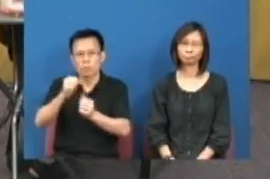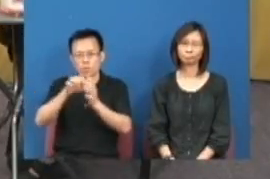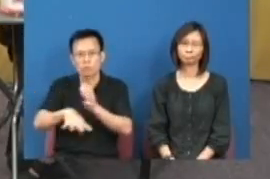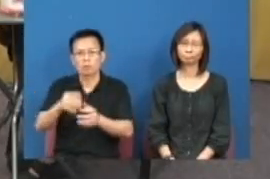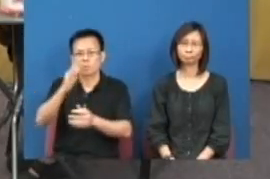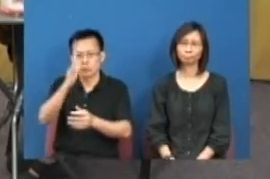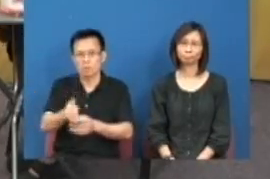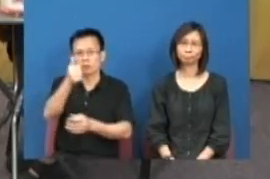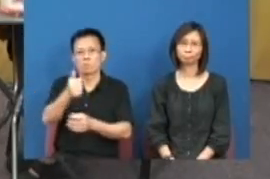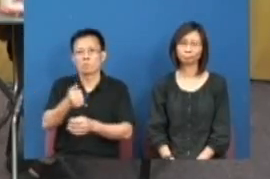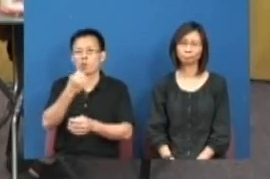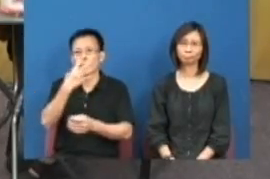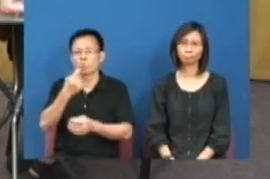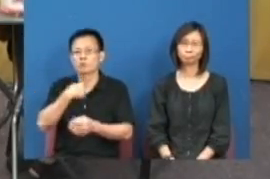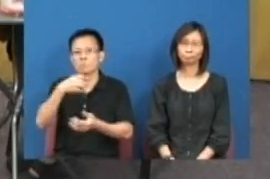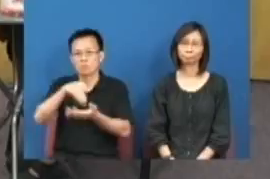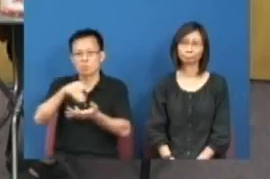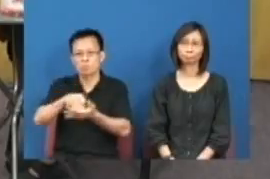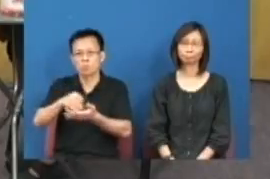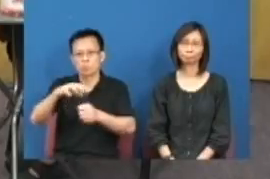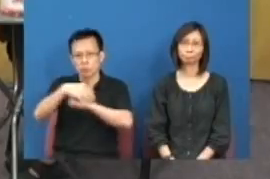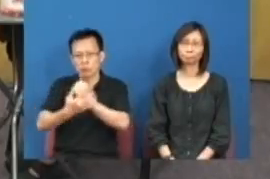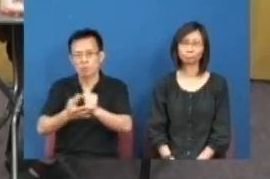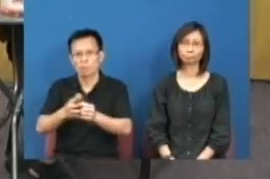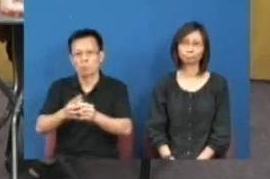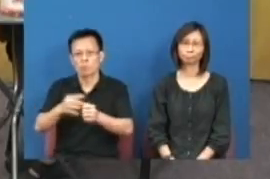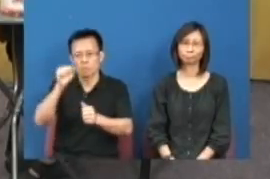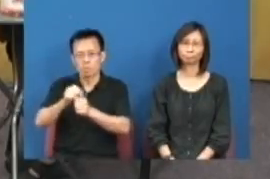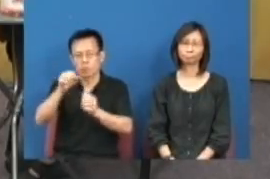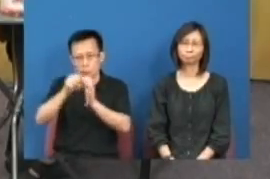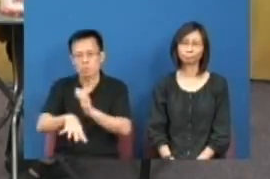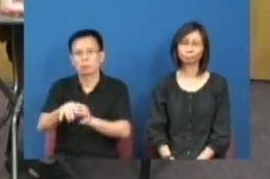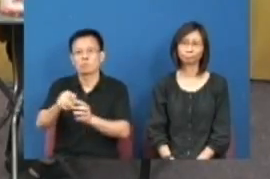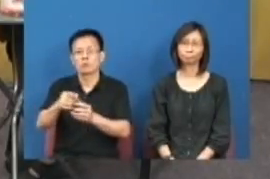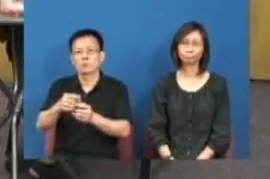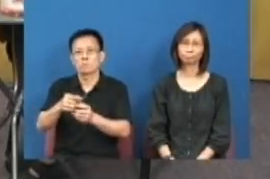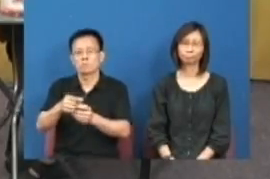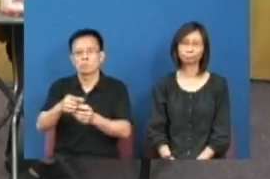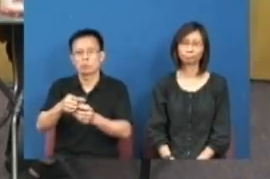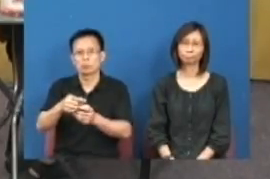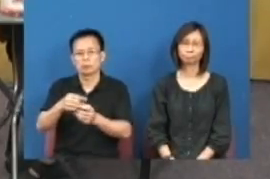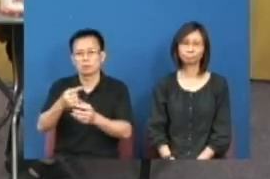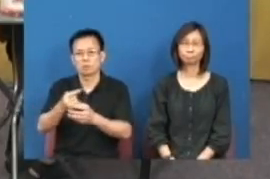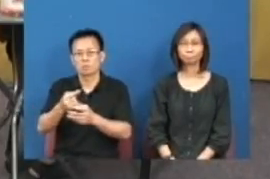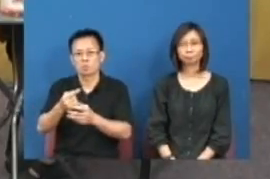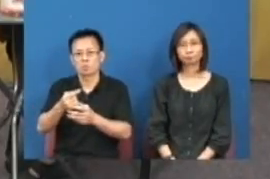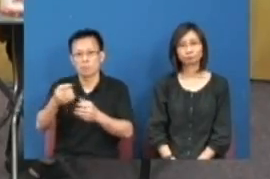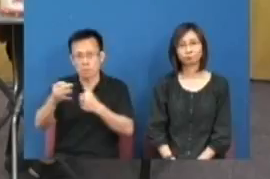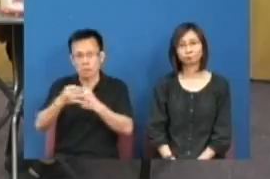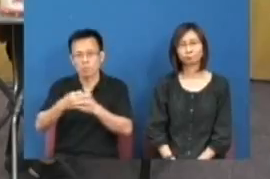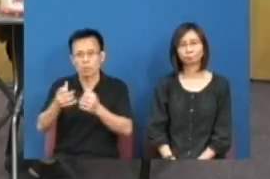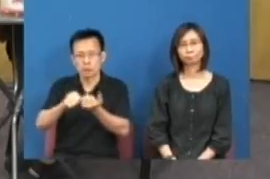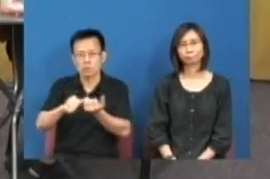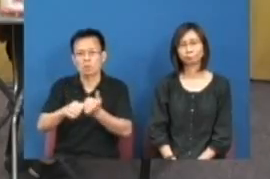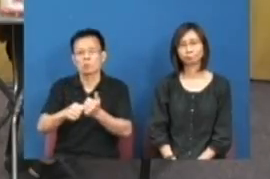是香港要參與呢個全球化嘅剝削。第三，香港經濟前途係要依賴呢一種咁嘅